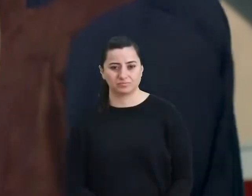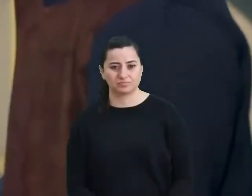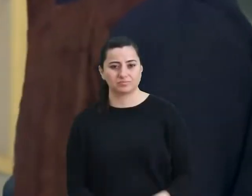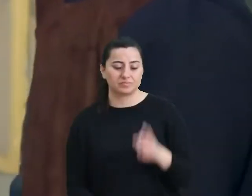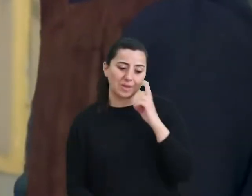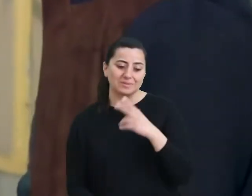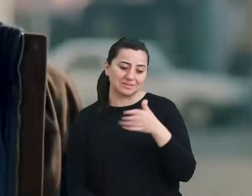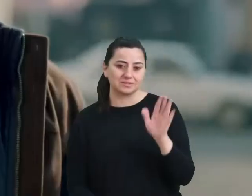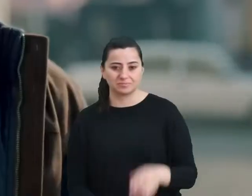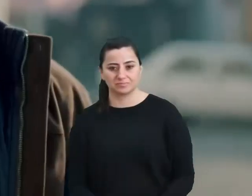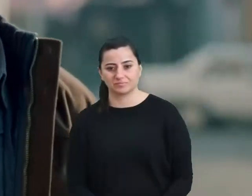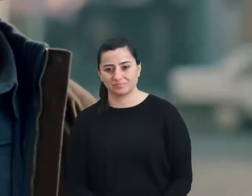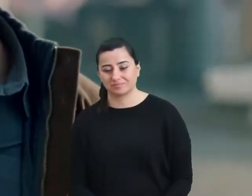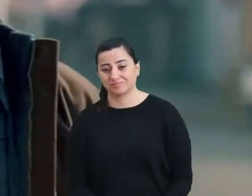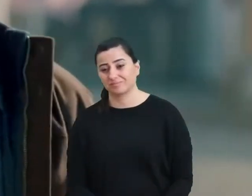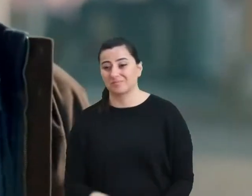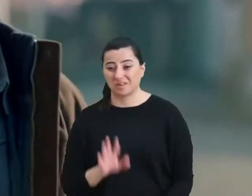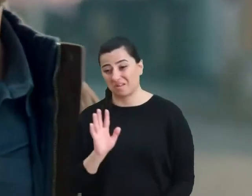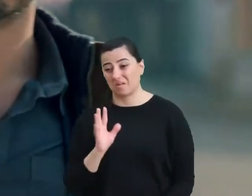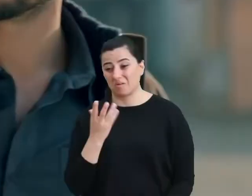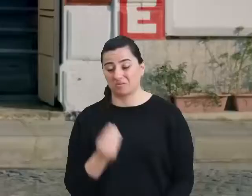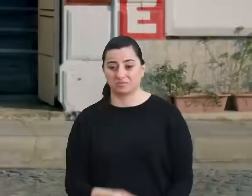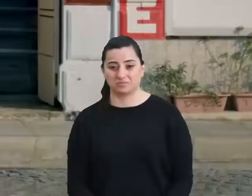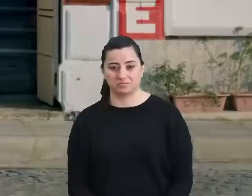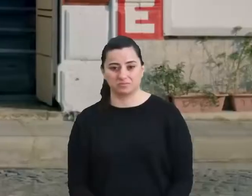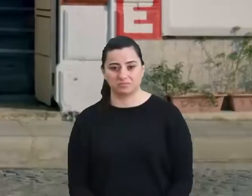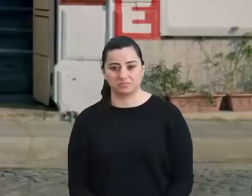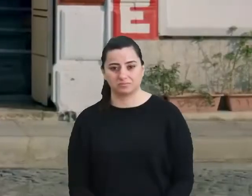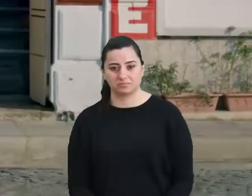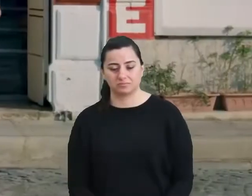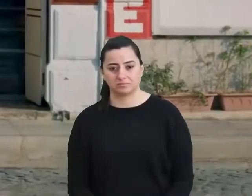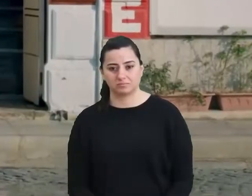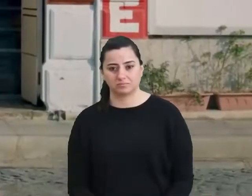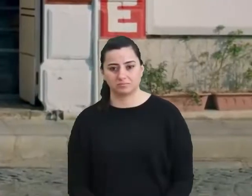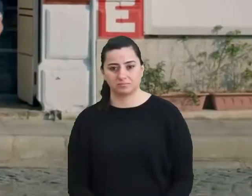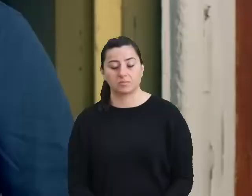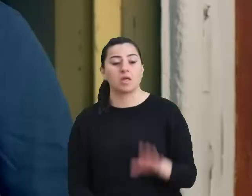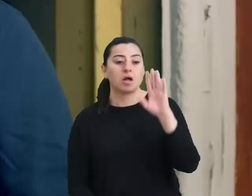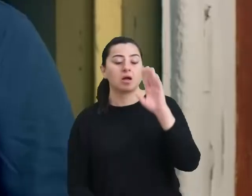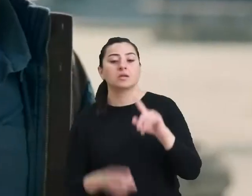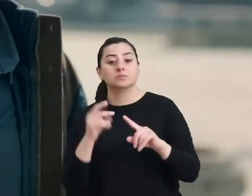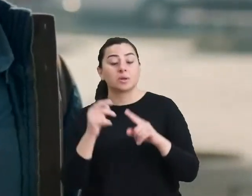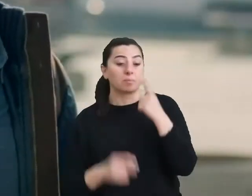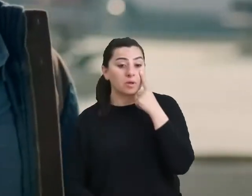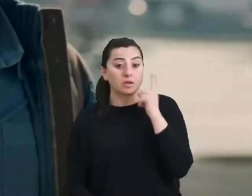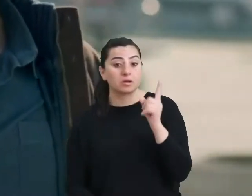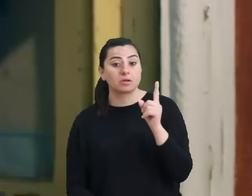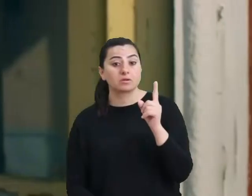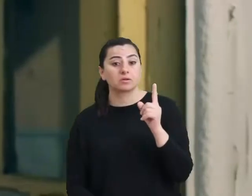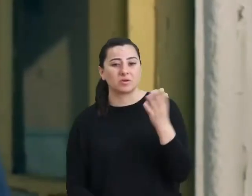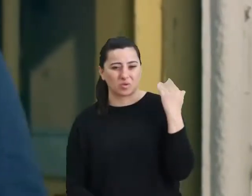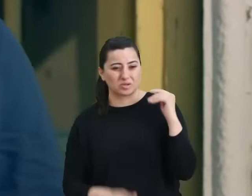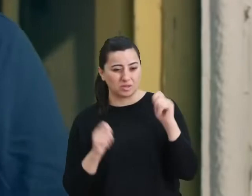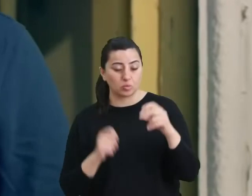Temiz. Elledi. Gidebilirsin. Lütfettiydin. Kaldırımdan inip yürüdü. Ha İsmail, bana bak. O